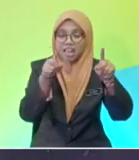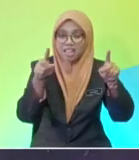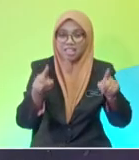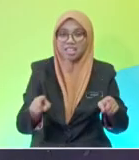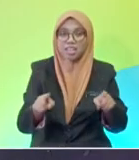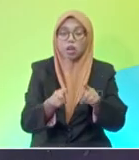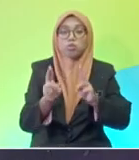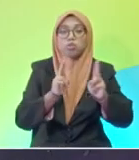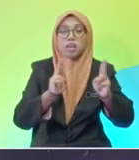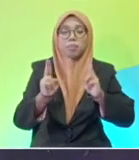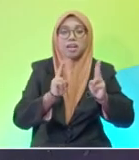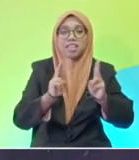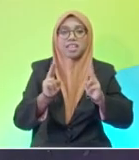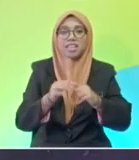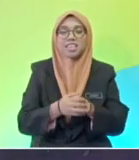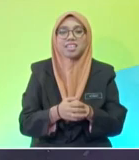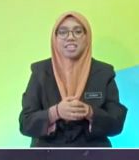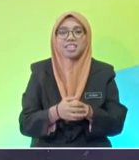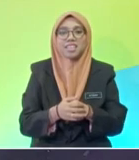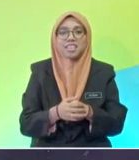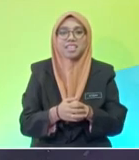berkisahkan tentang macam-macam